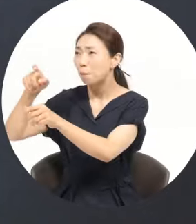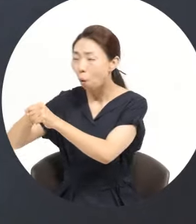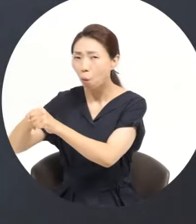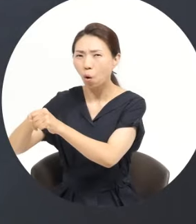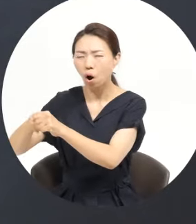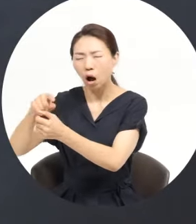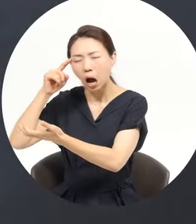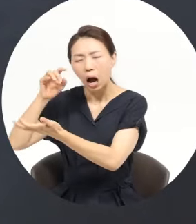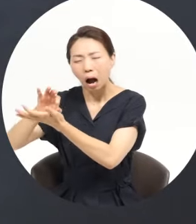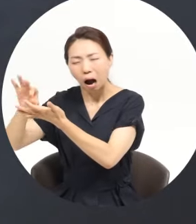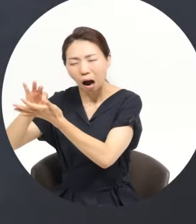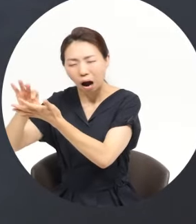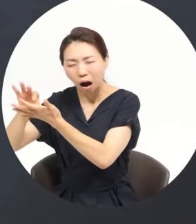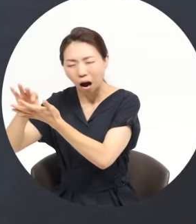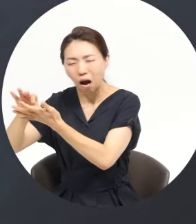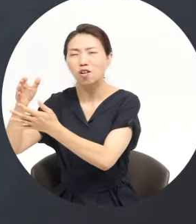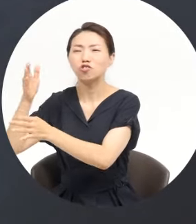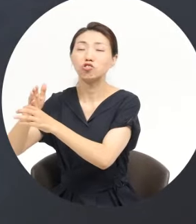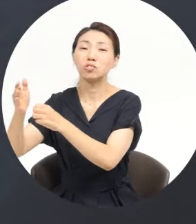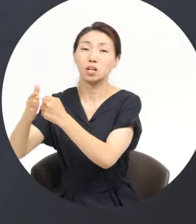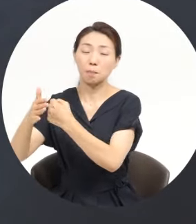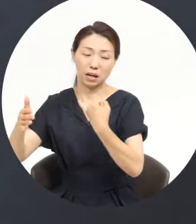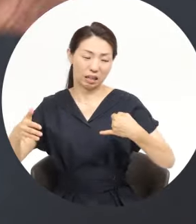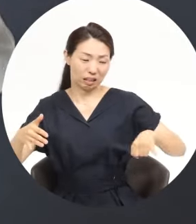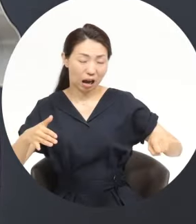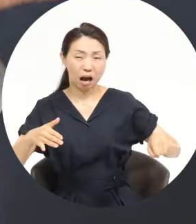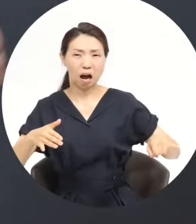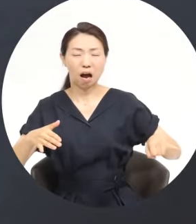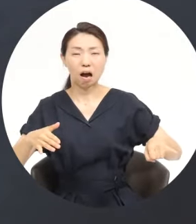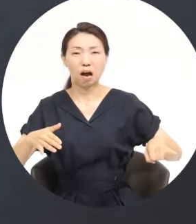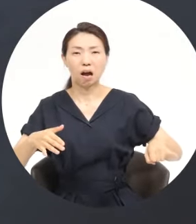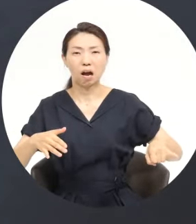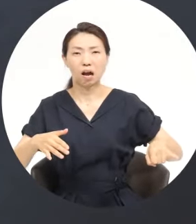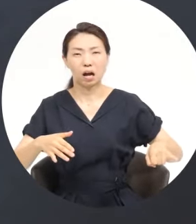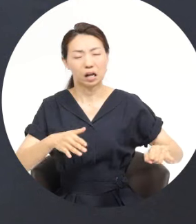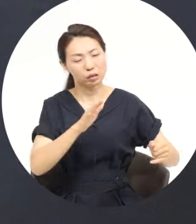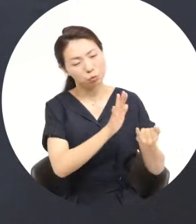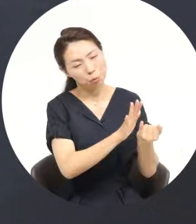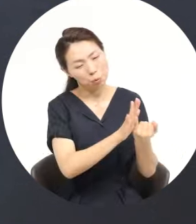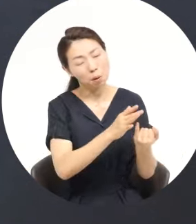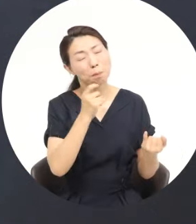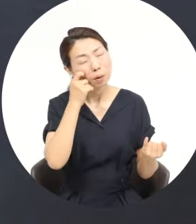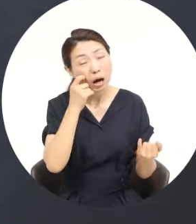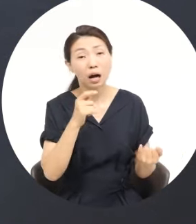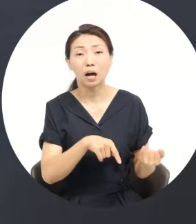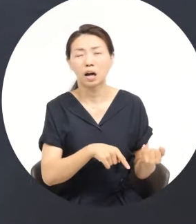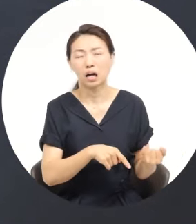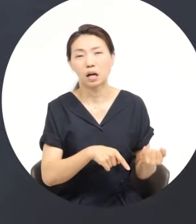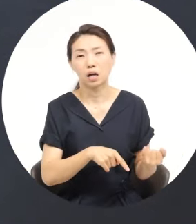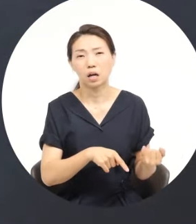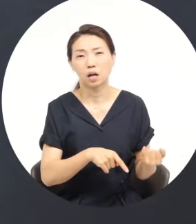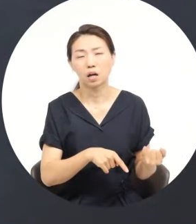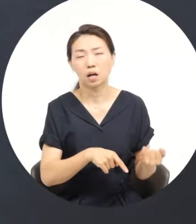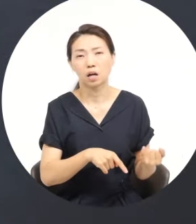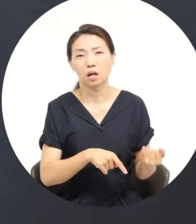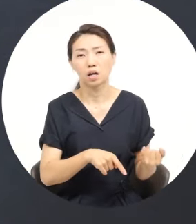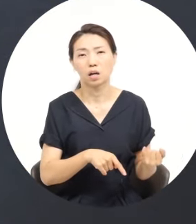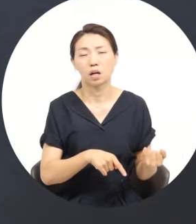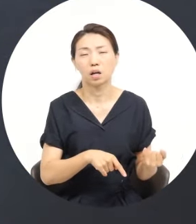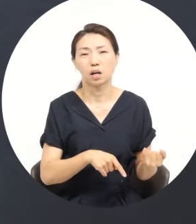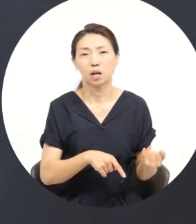내가 신경을 쓰고 자기가 있으면서 애 걱정한다는 거는 애가 볼 때는 웃긴다고 보는